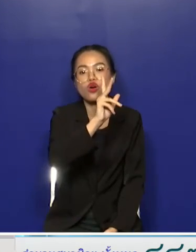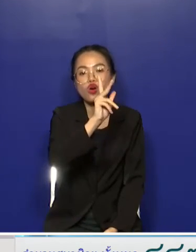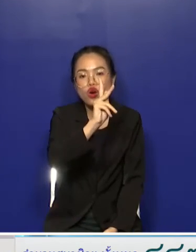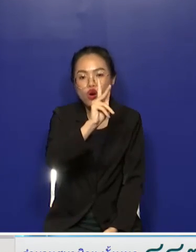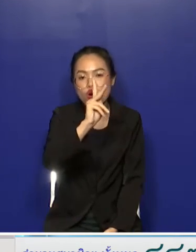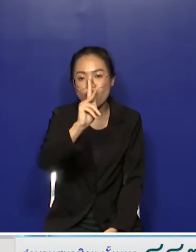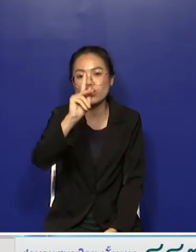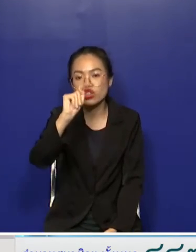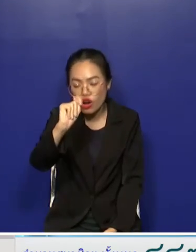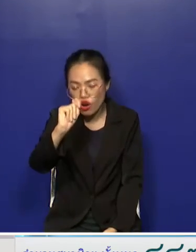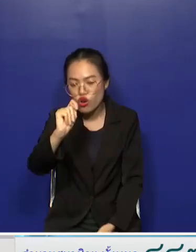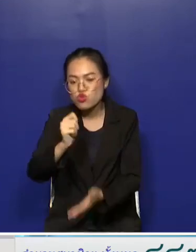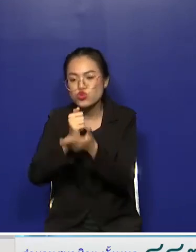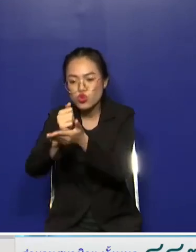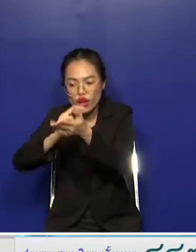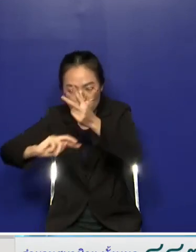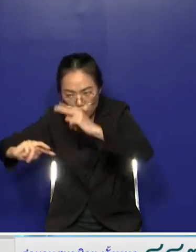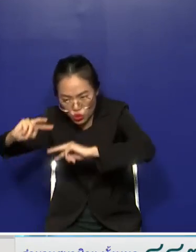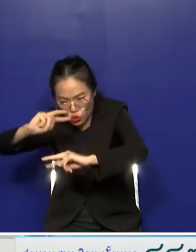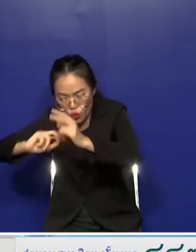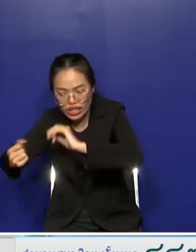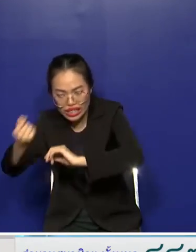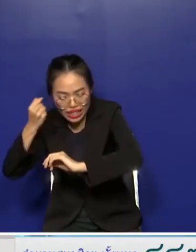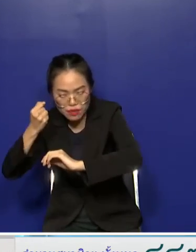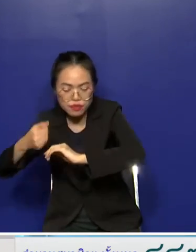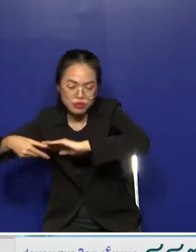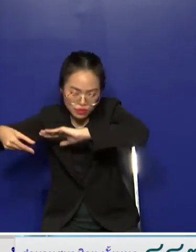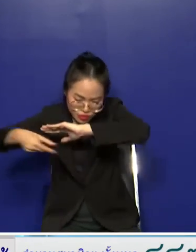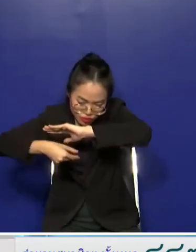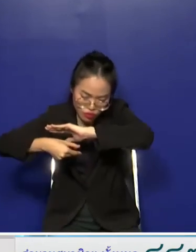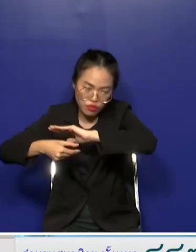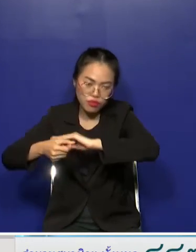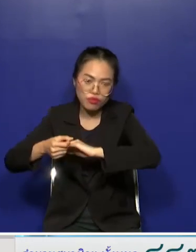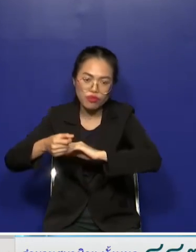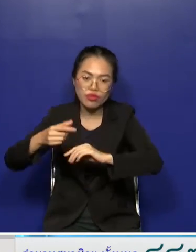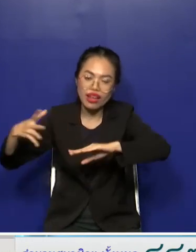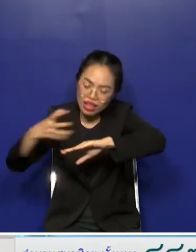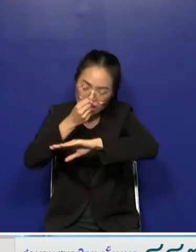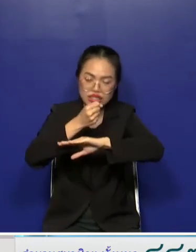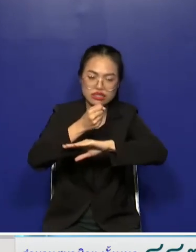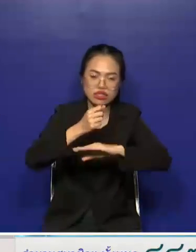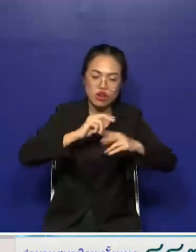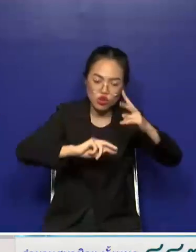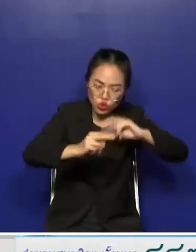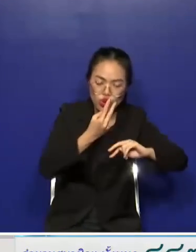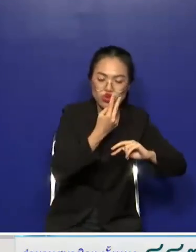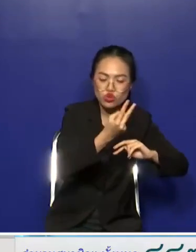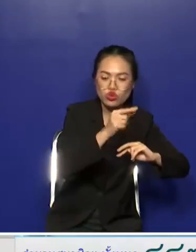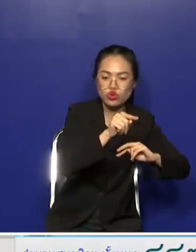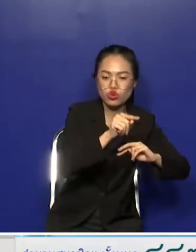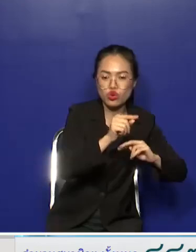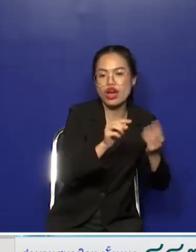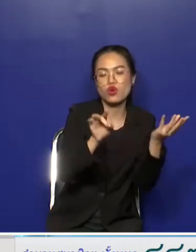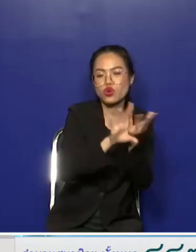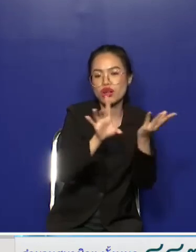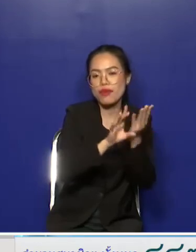เงิน ลดอำนาจรักษ์เพิ่มอำนาจนโยบายเพิ่มพลงของผู้สมัครทมีคุณฑาพตรงนั้นละครับคอฐานข